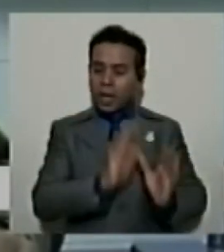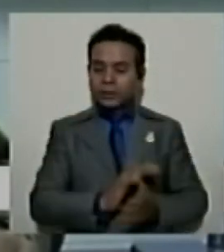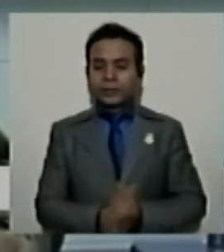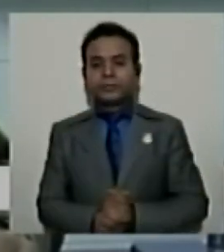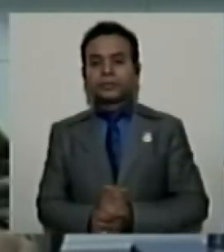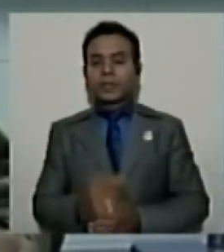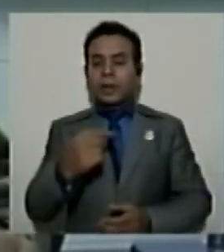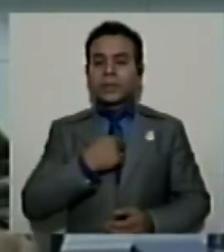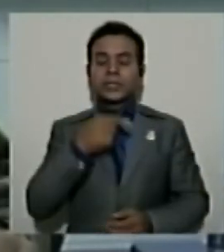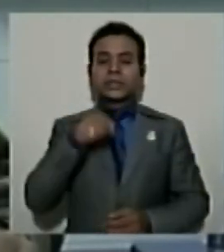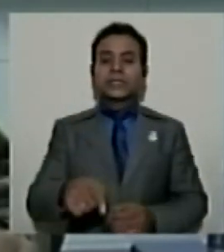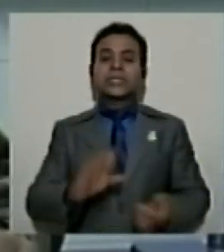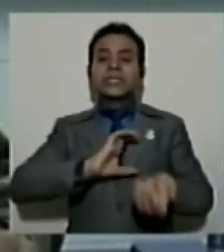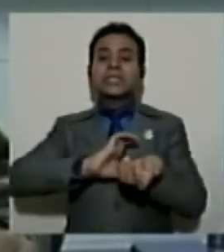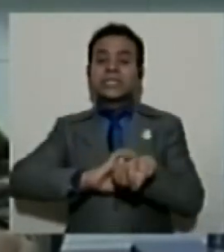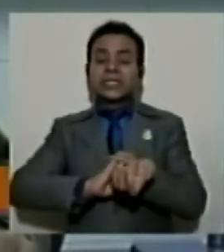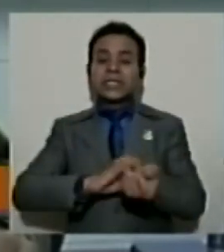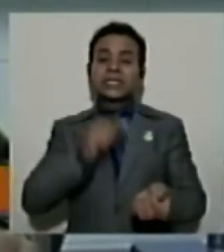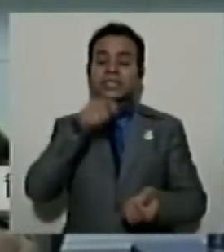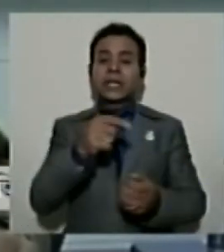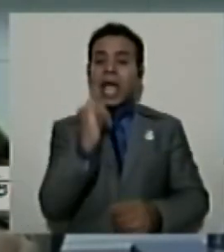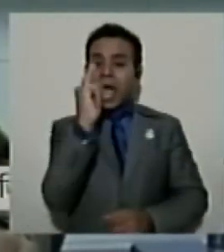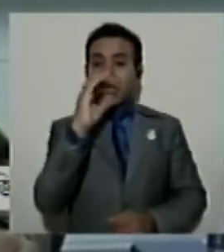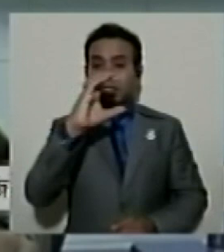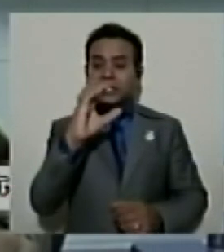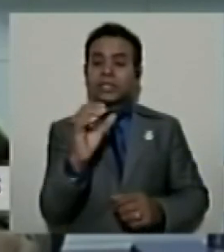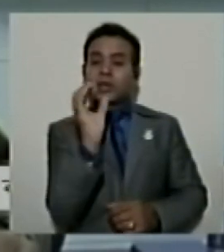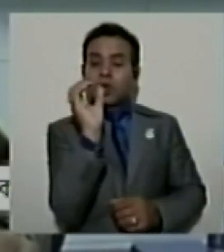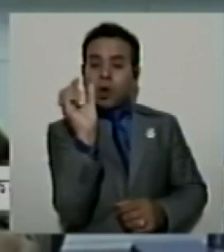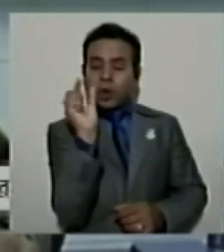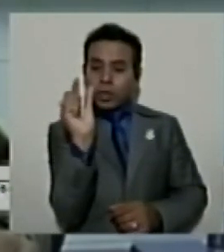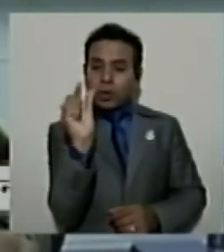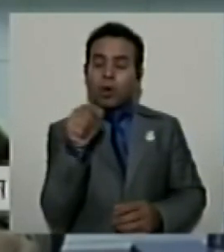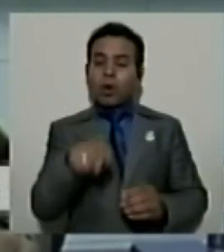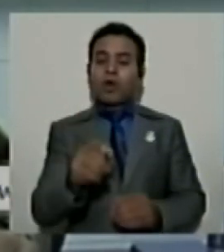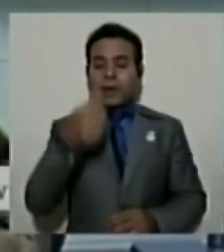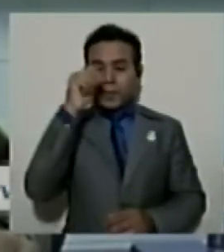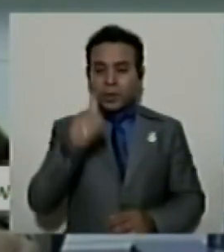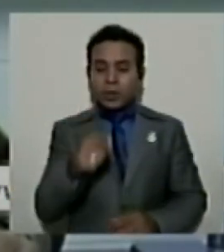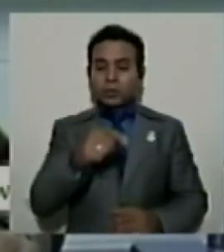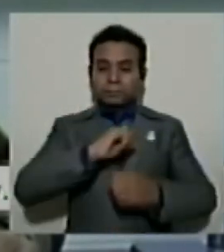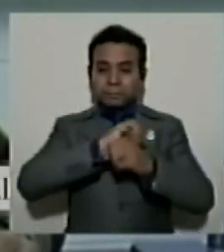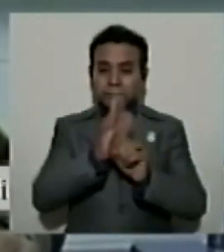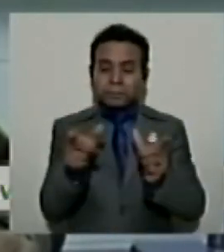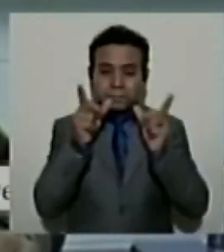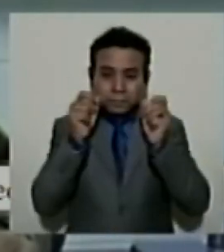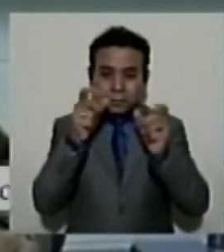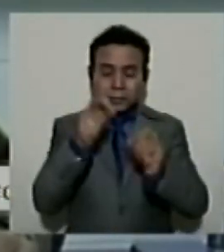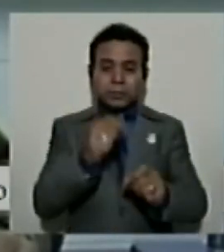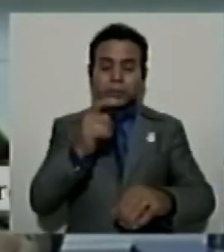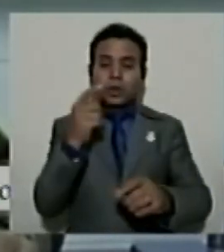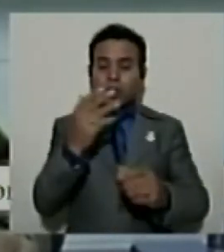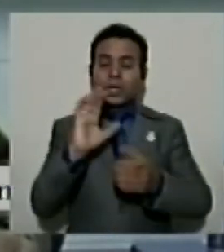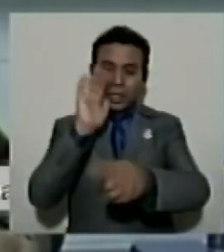এবং স্ক্রিনিং সাথে জড়িত পিসিআর ল্যাব সময় আমরা নিরবিচ্ছিন্নভাবে বিতরণ করছি। এই মাস্কের মান